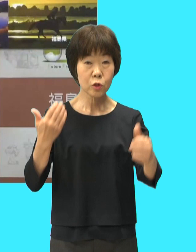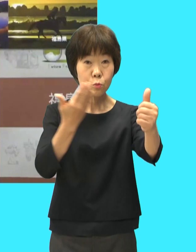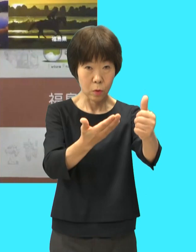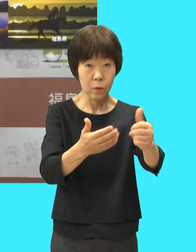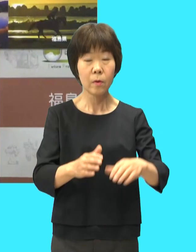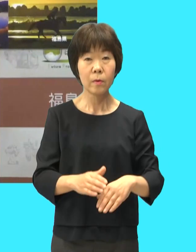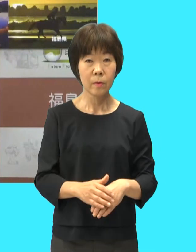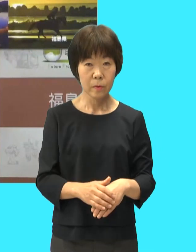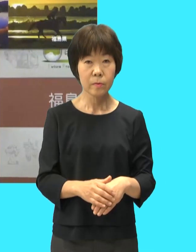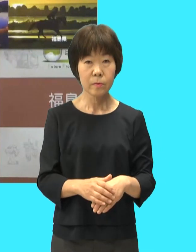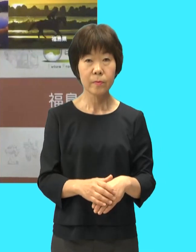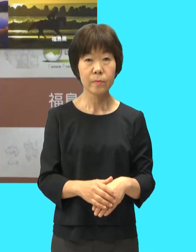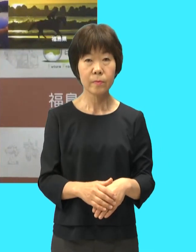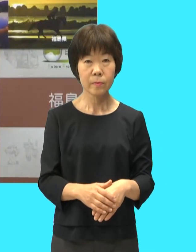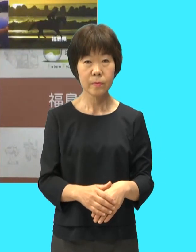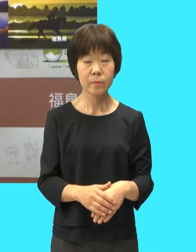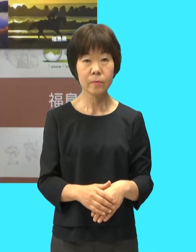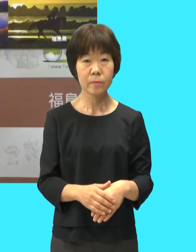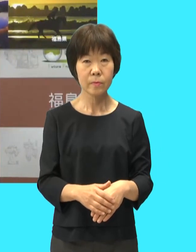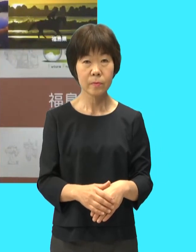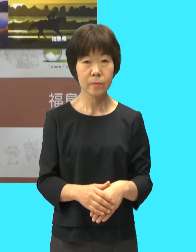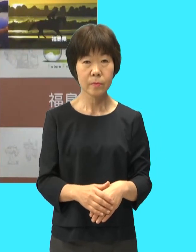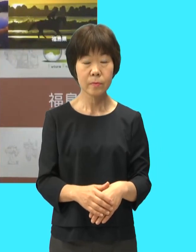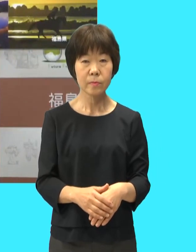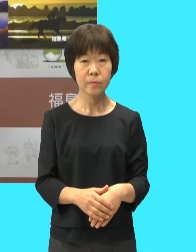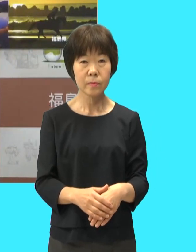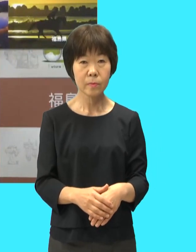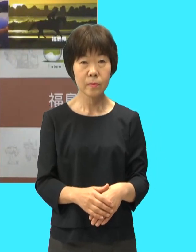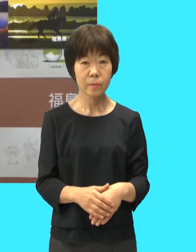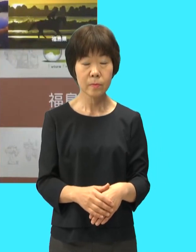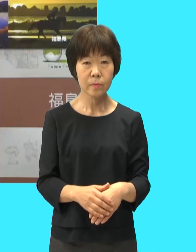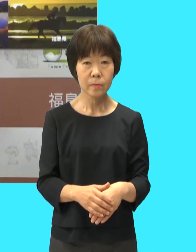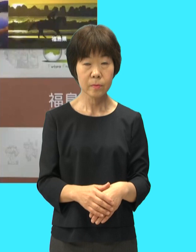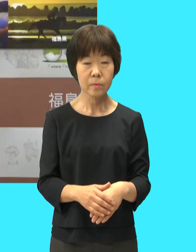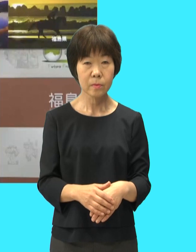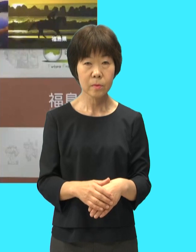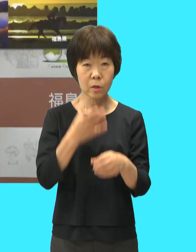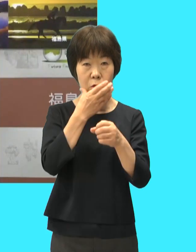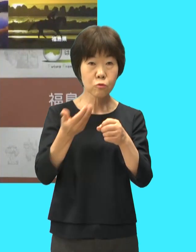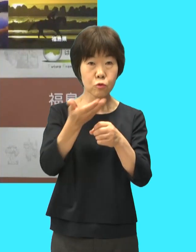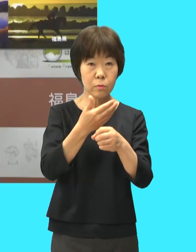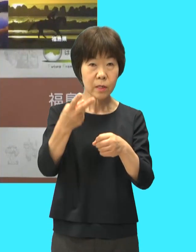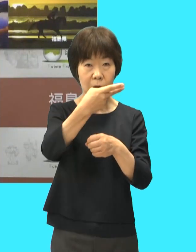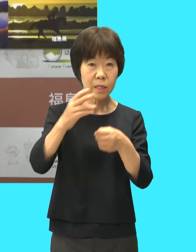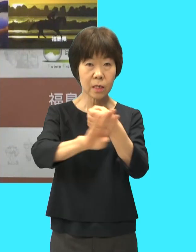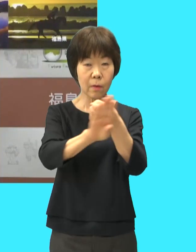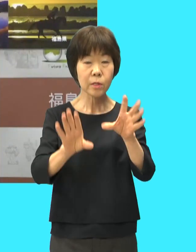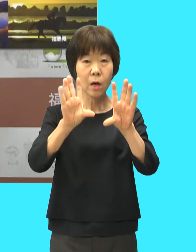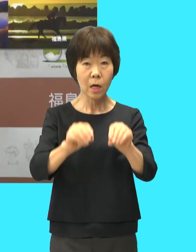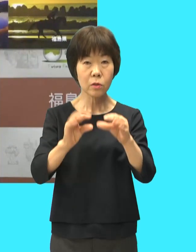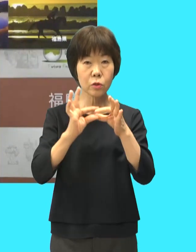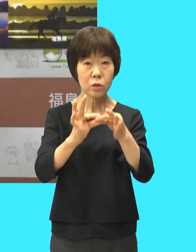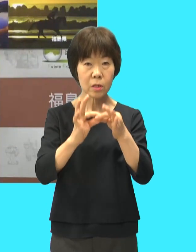ファンどれくらいたいと思います宜しくお願いしますもう技法とかあっちょっと前のニュースなんですかぁーくしま第2原発の廃炉につい